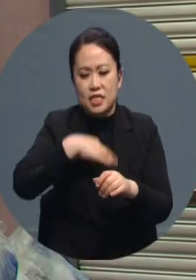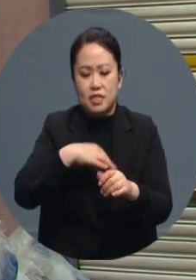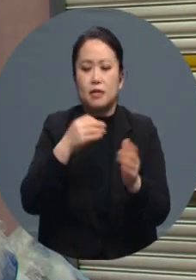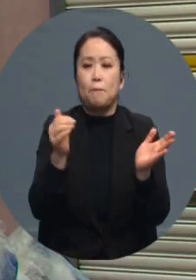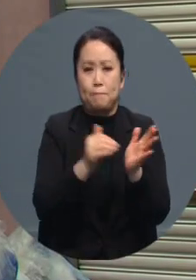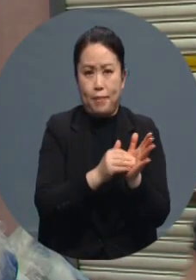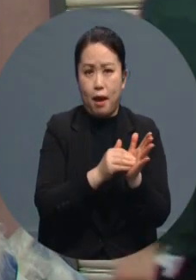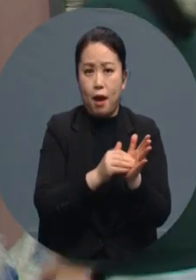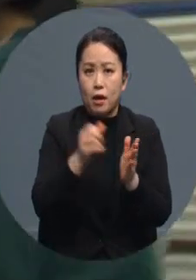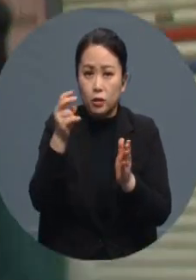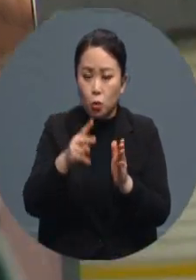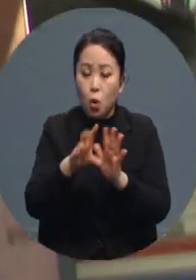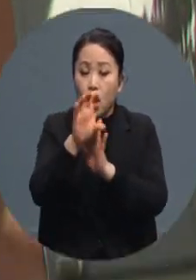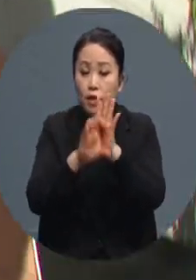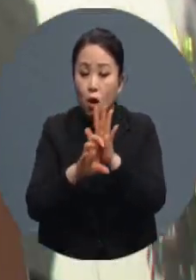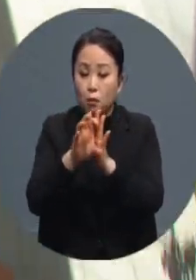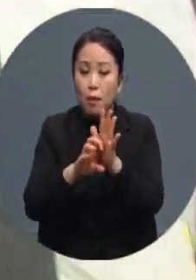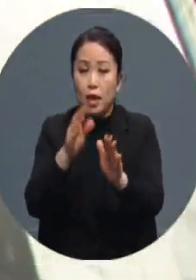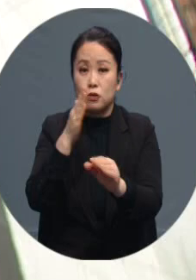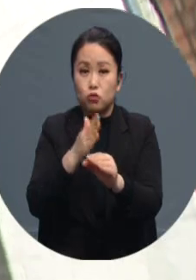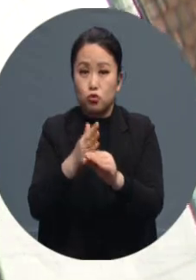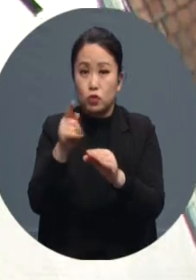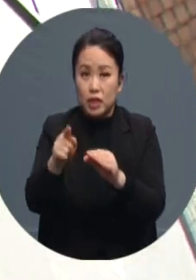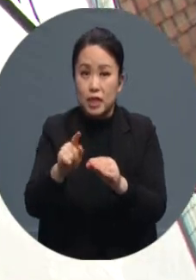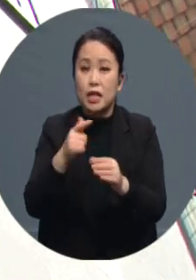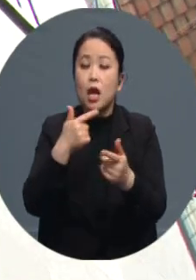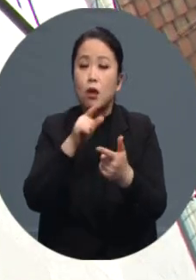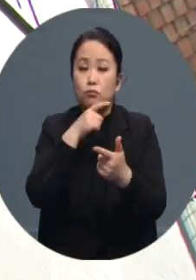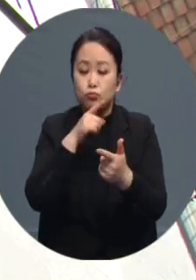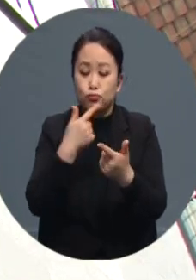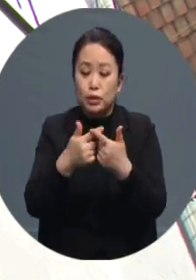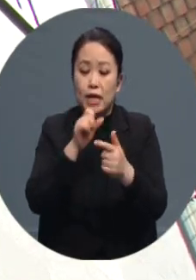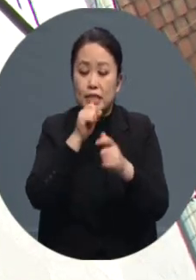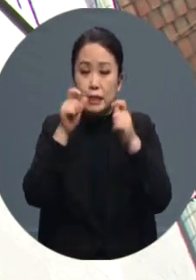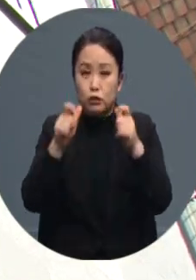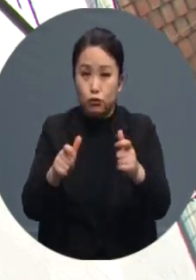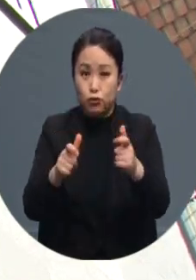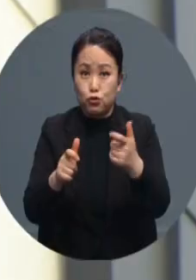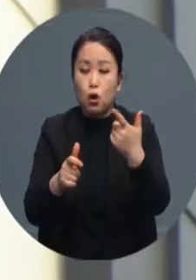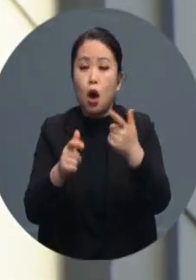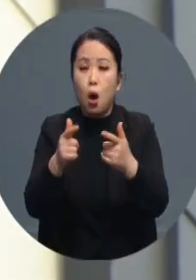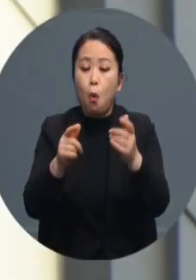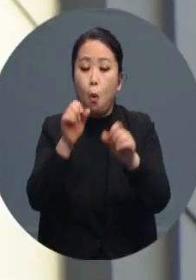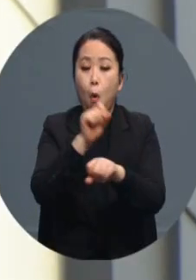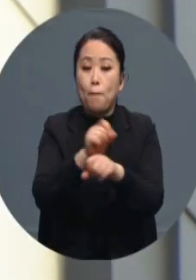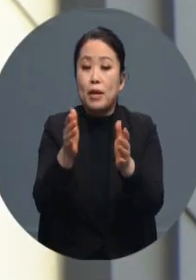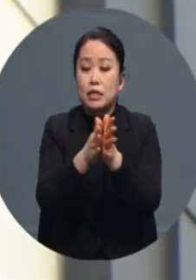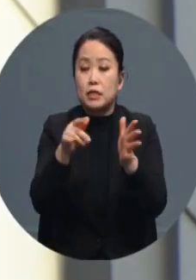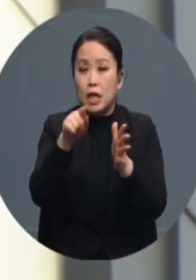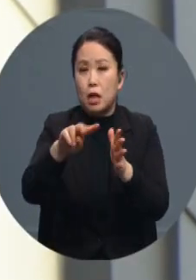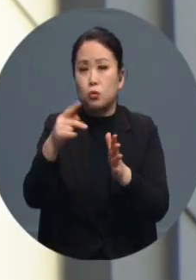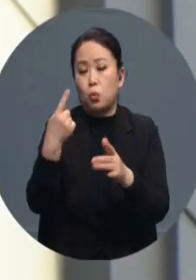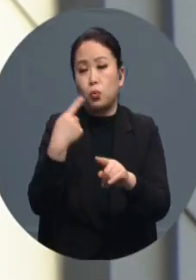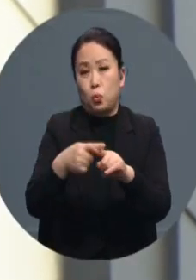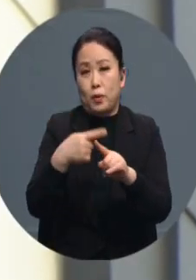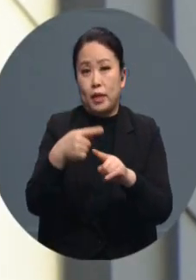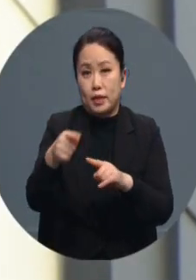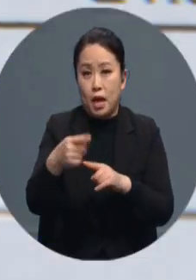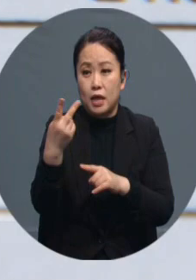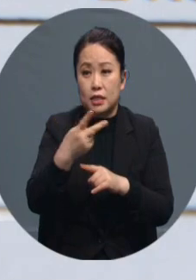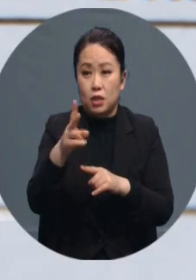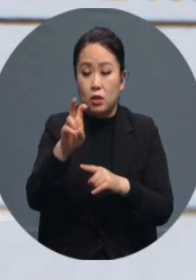경매에 넘어간 부산진구 예순 9세대 오피스텔도 마찬가지입니다 2021년 김씨가 기존